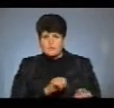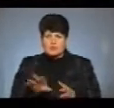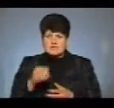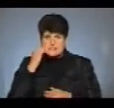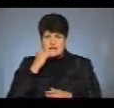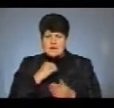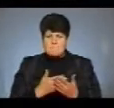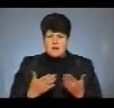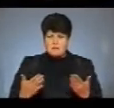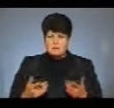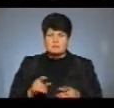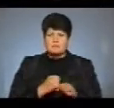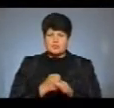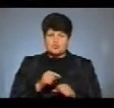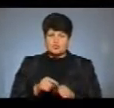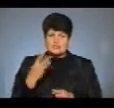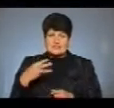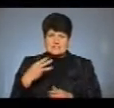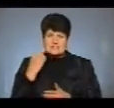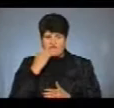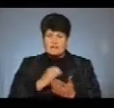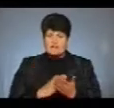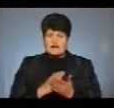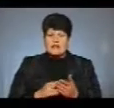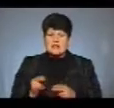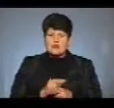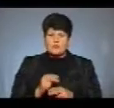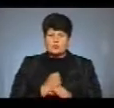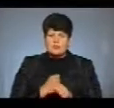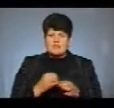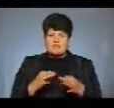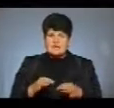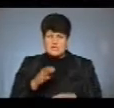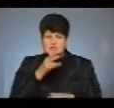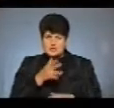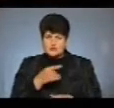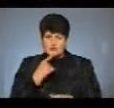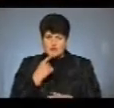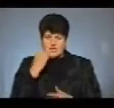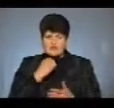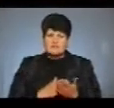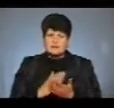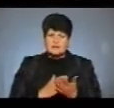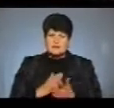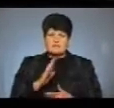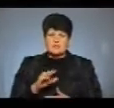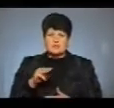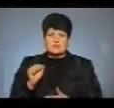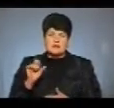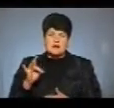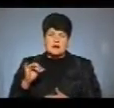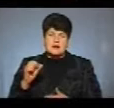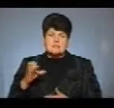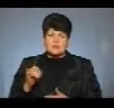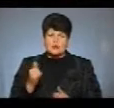Над проектом працюють близько 30 ветеранів. Ремонт роблять у вільний час, розповідає ветеран російсько-української війни Віктор Тарасенко.